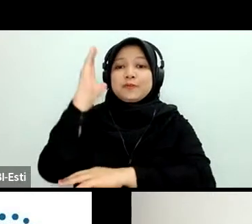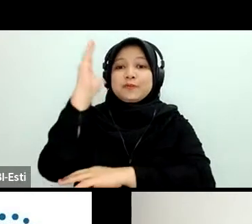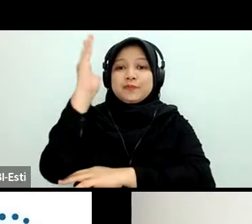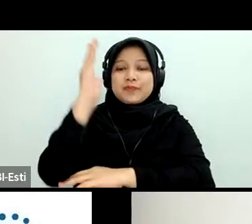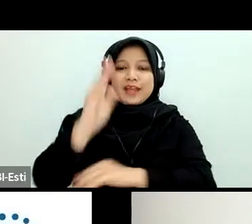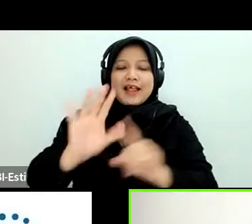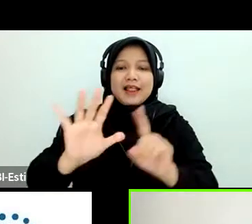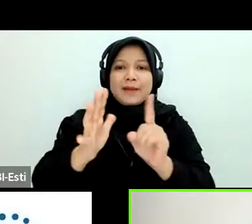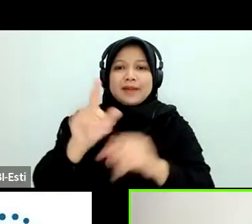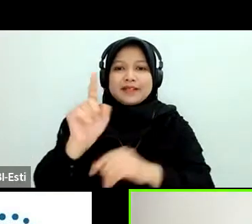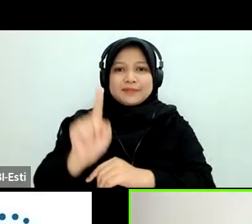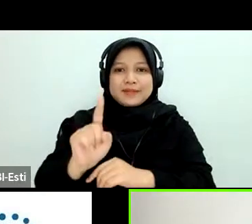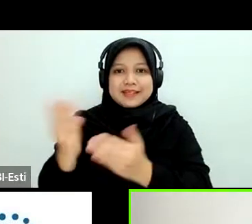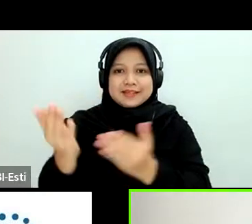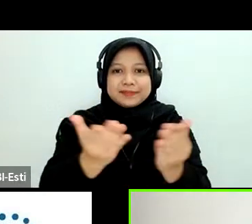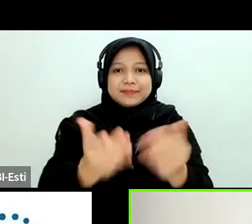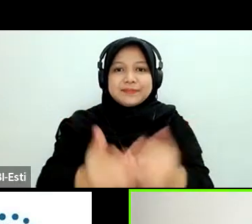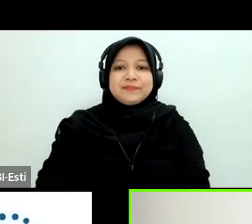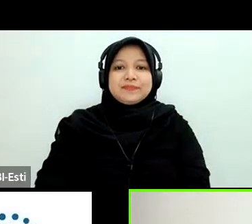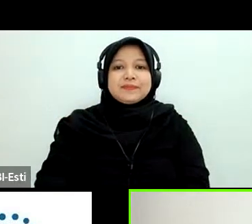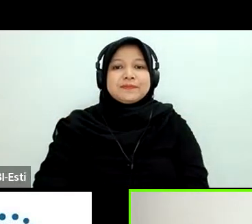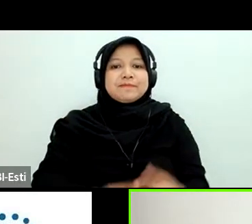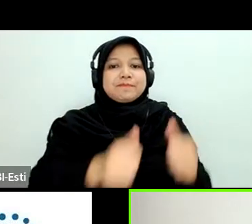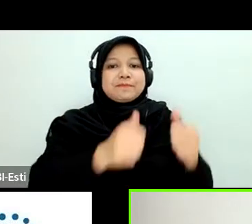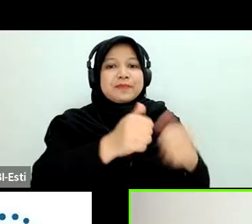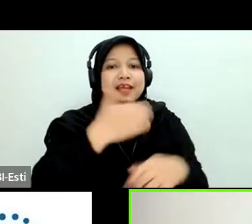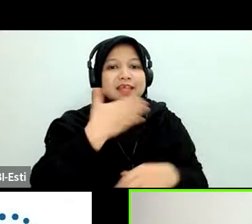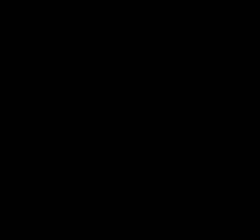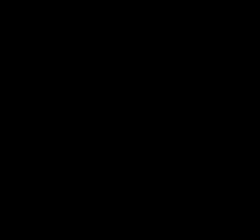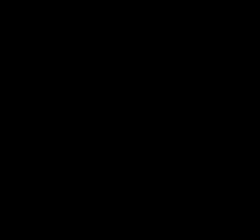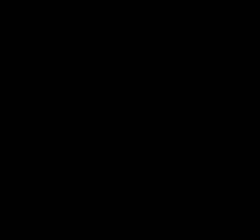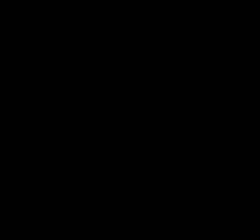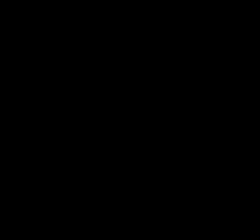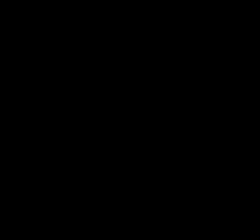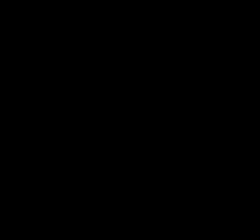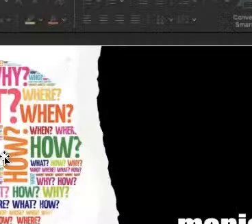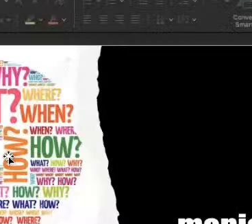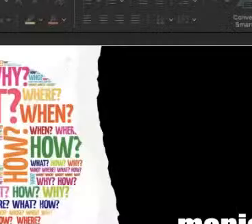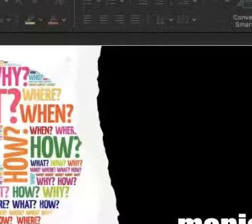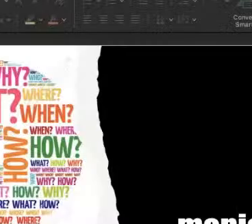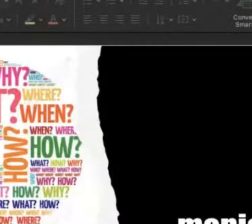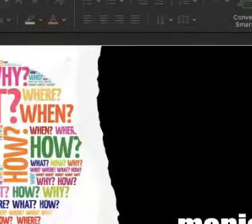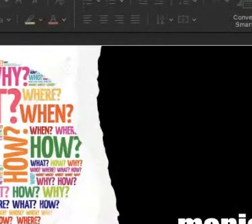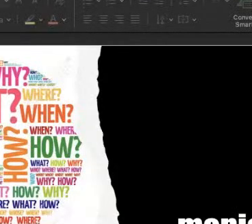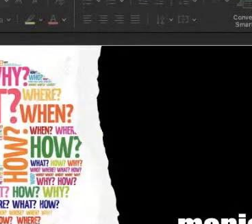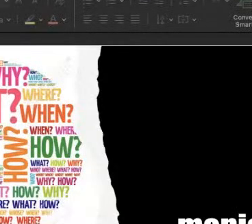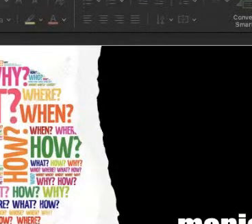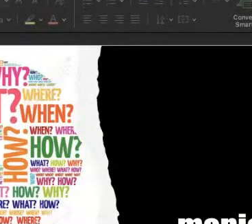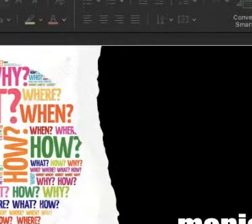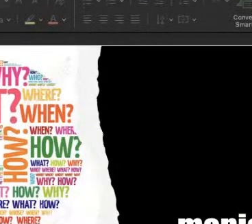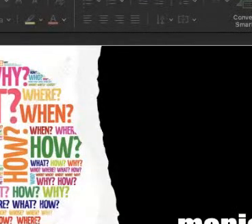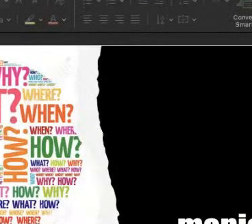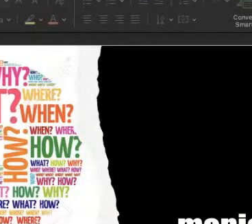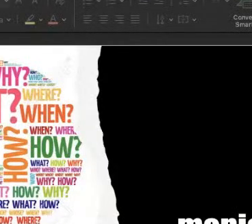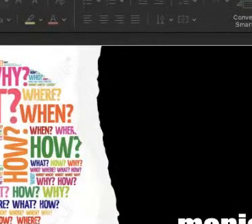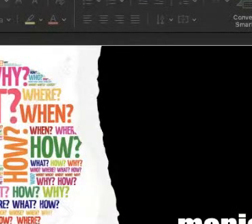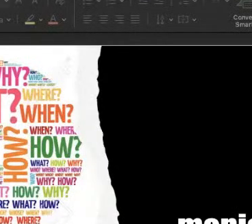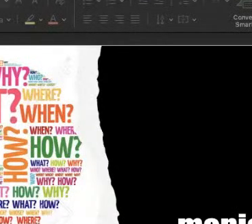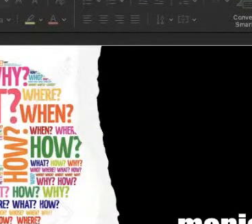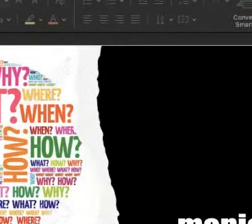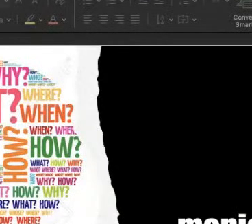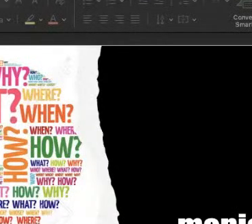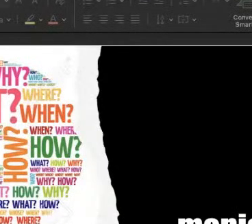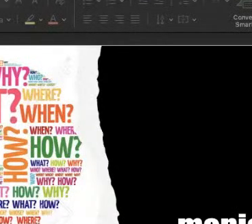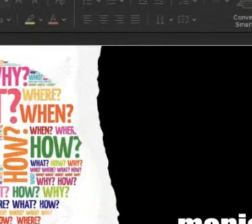ya Terima kasih Mas Rizki saya izin shere screen ya kan Mbak saya terdengar dan